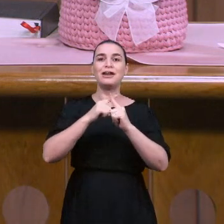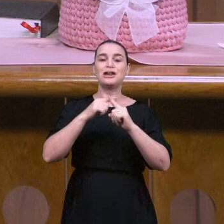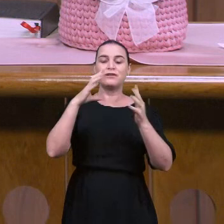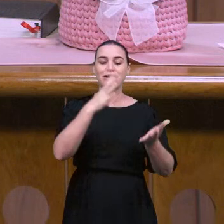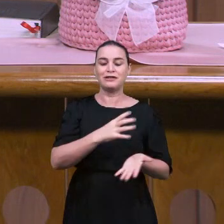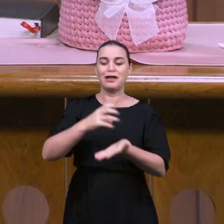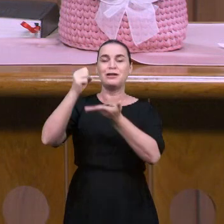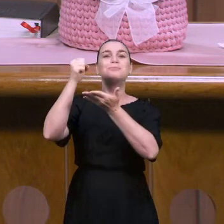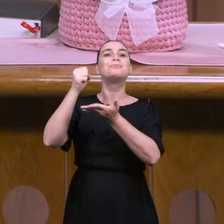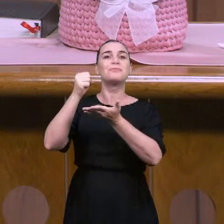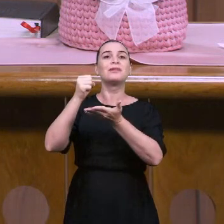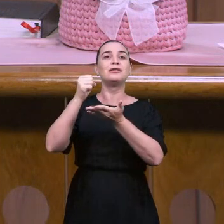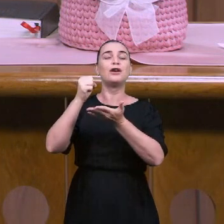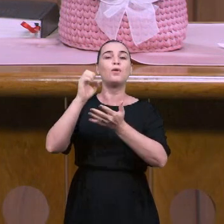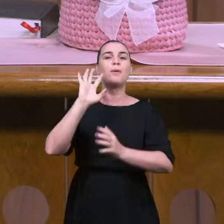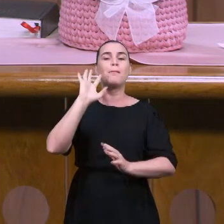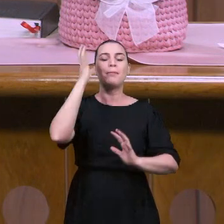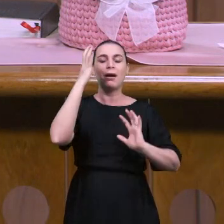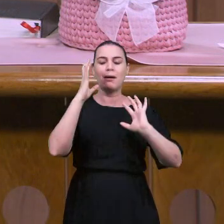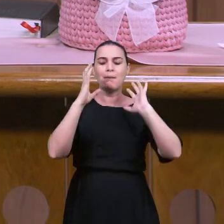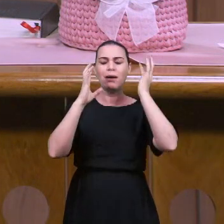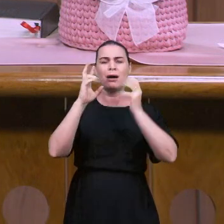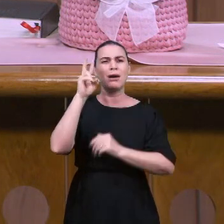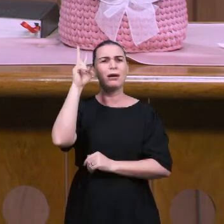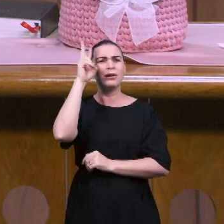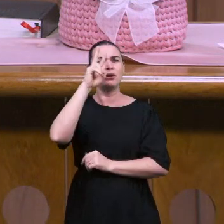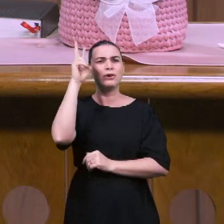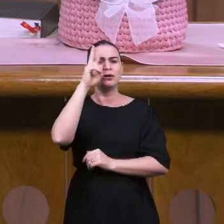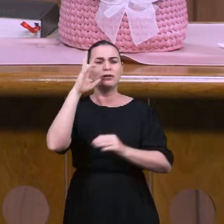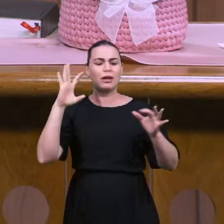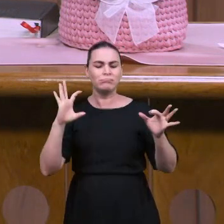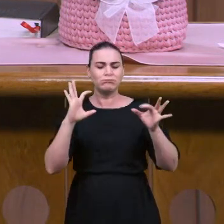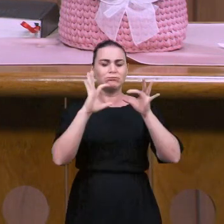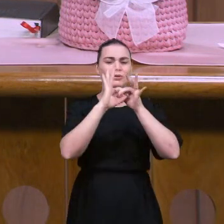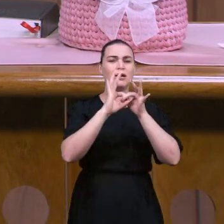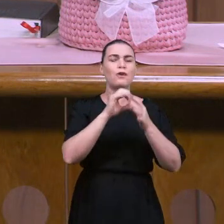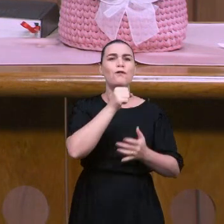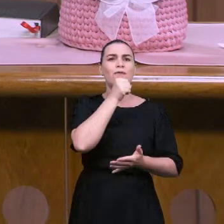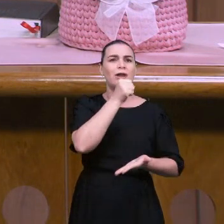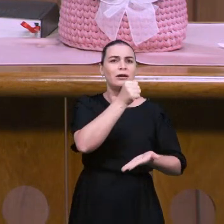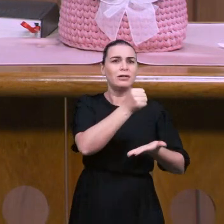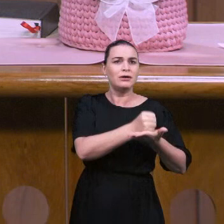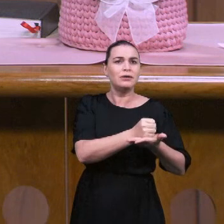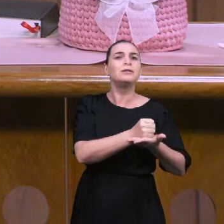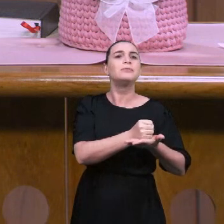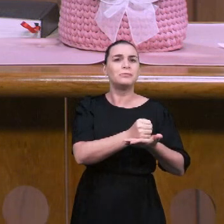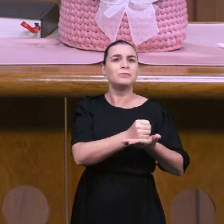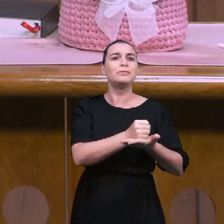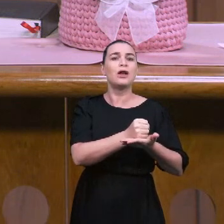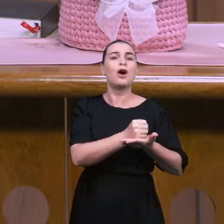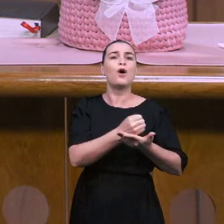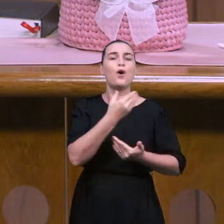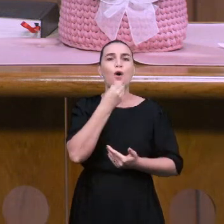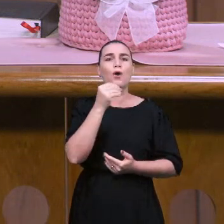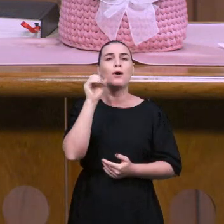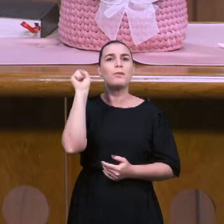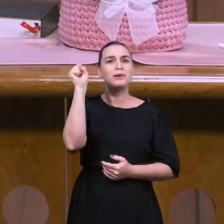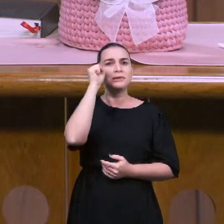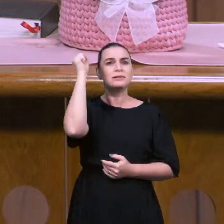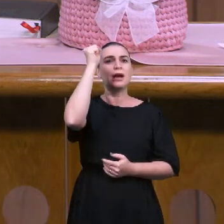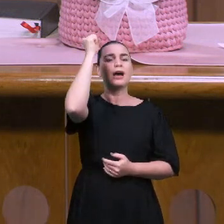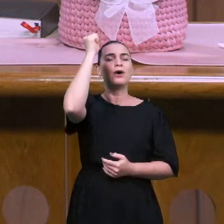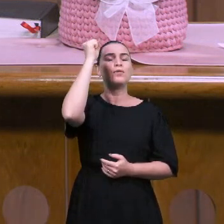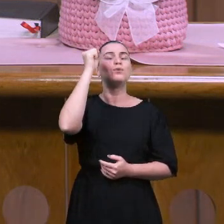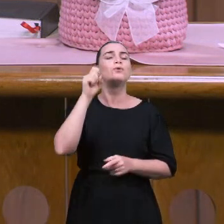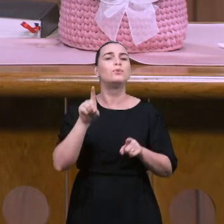faits historiques qui sont liés dans l'Ancien Testament, Tu vas voir l'histoire de Saül, l'histoire de